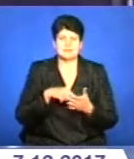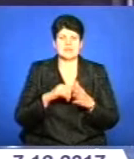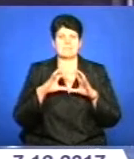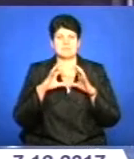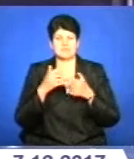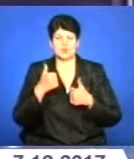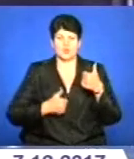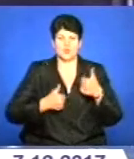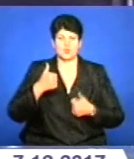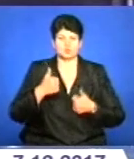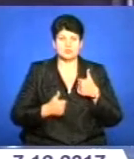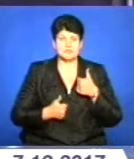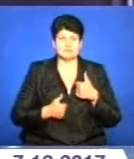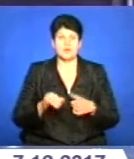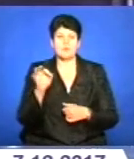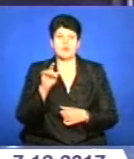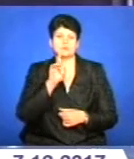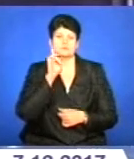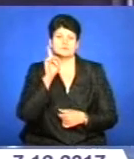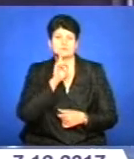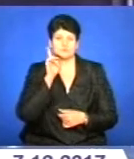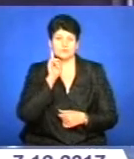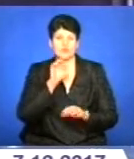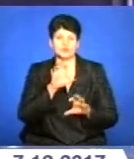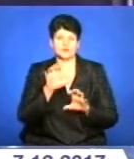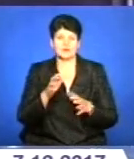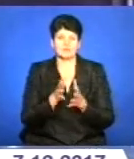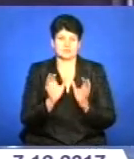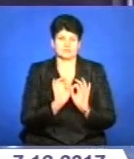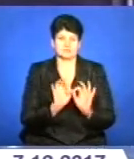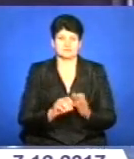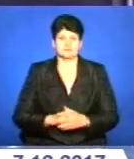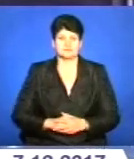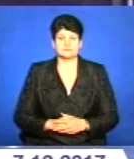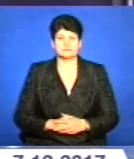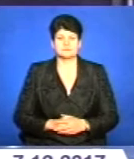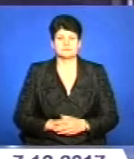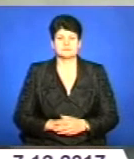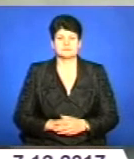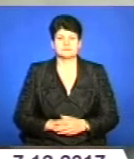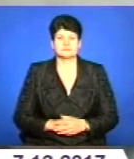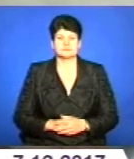міжнародних конкурсів. Про юного фотографа більше розповість моя колега Анастасія Чичко.